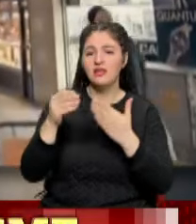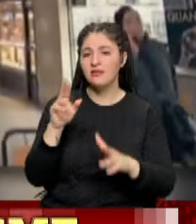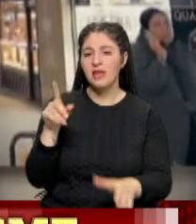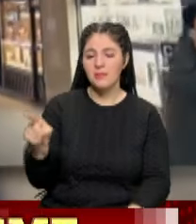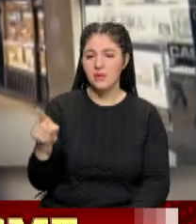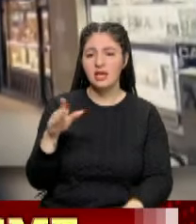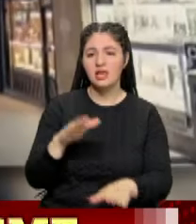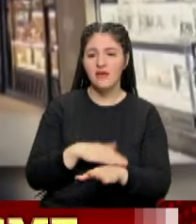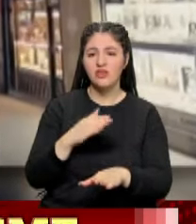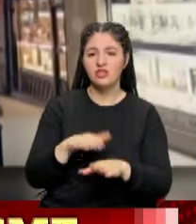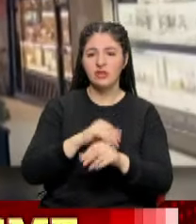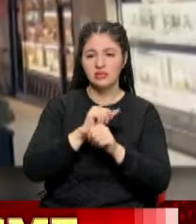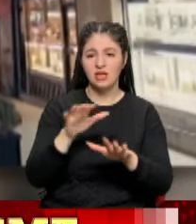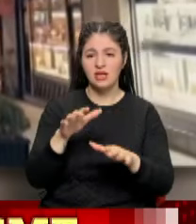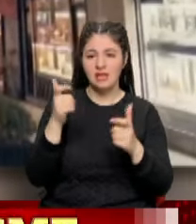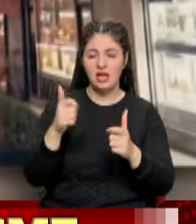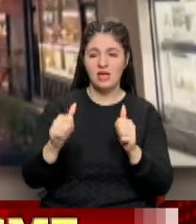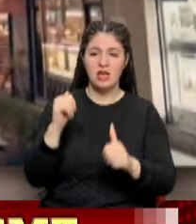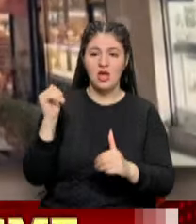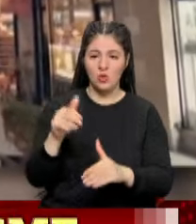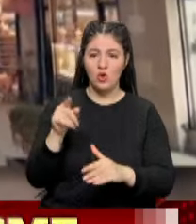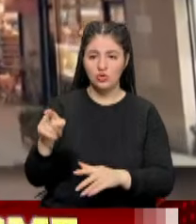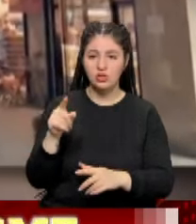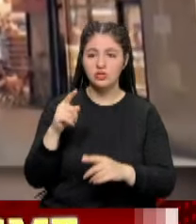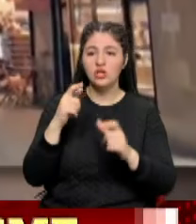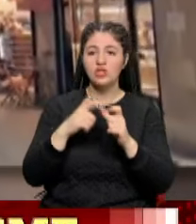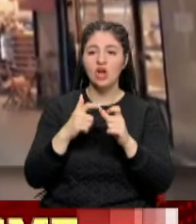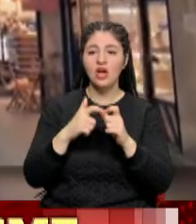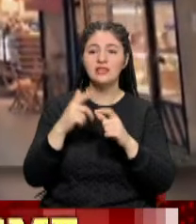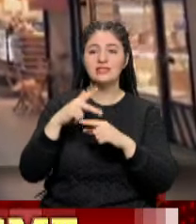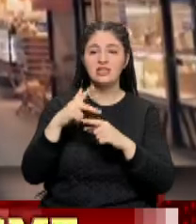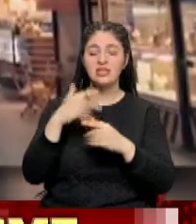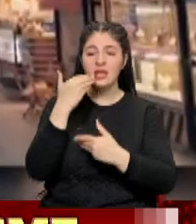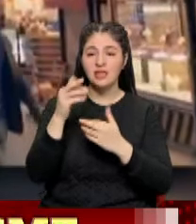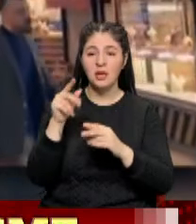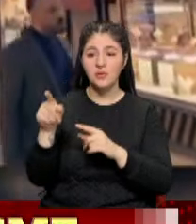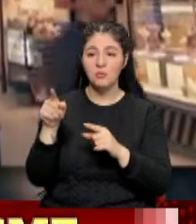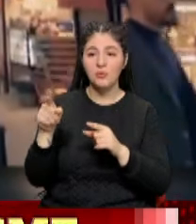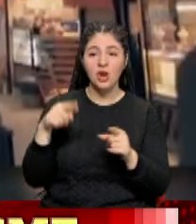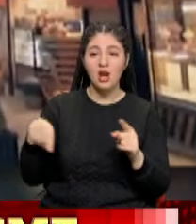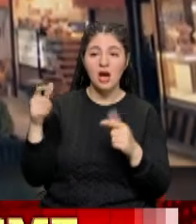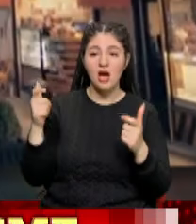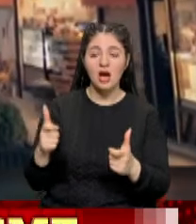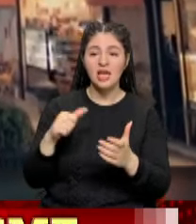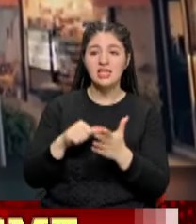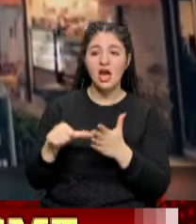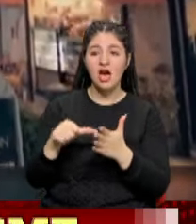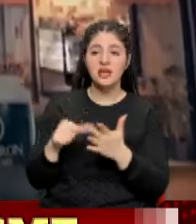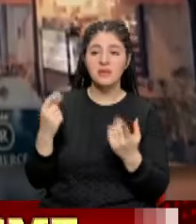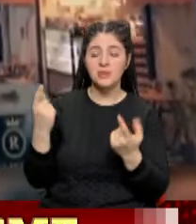üzere, yavaş yavaş da yayın yerimize geliyoruz. Gökhan Zan'ın da anlattığı üzere burası